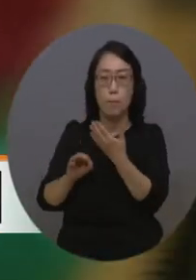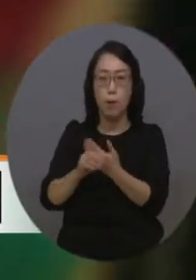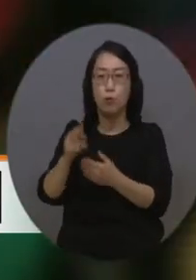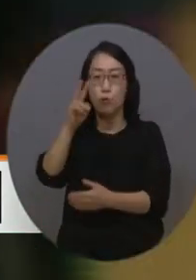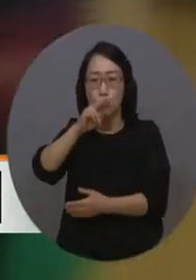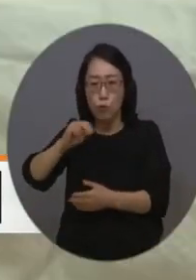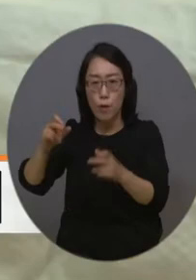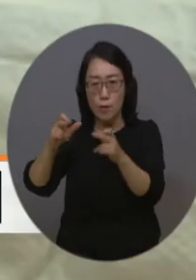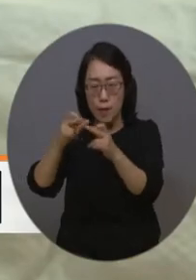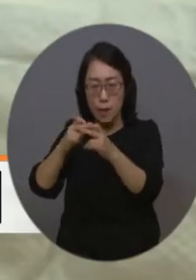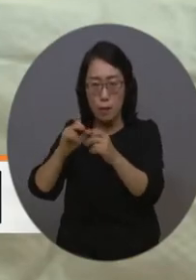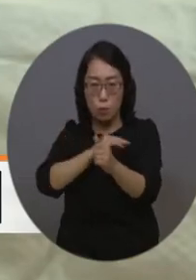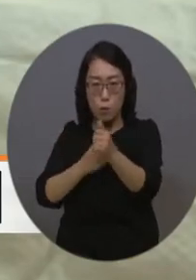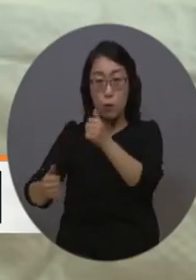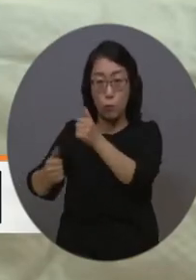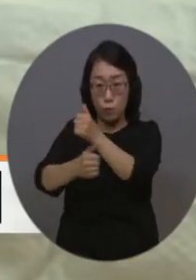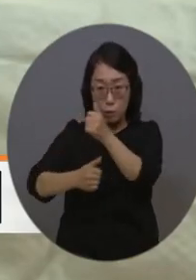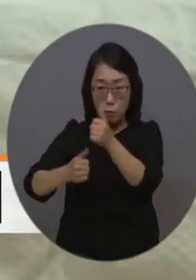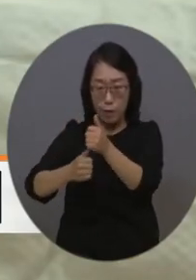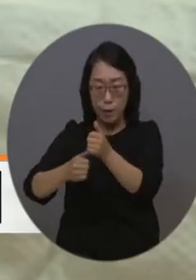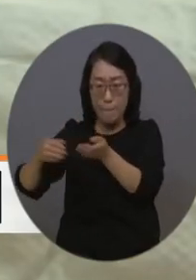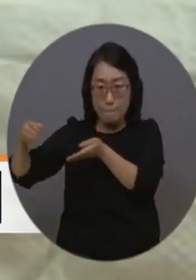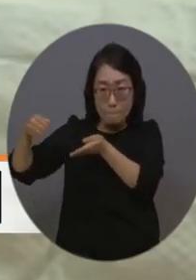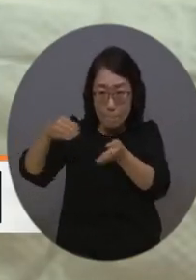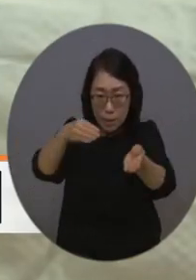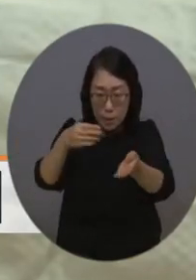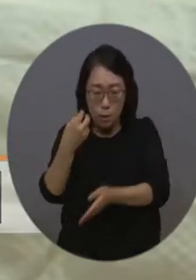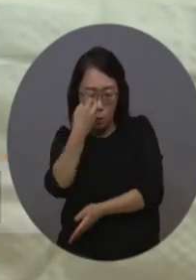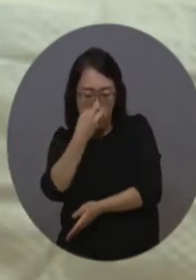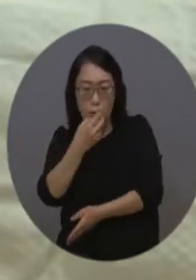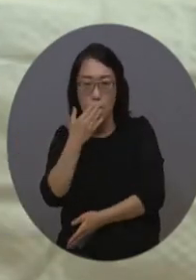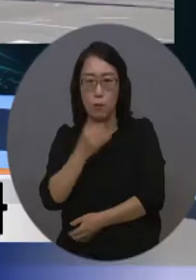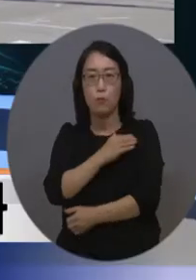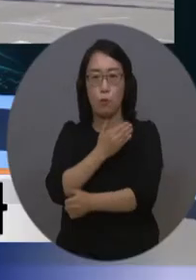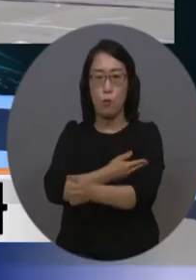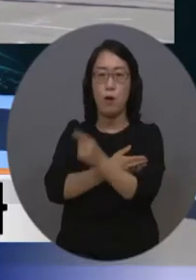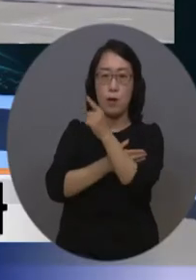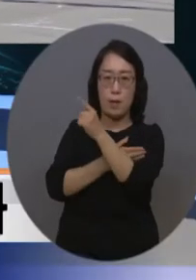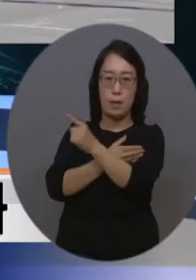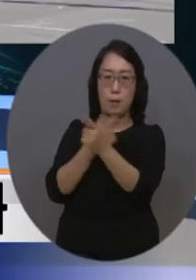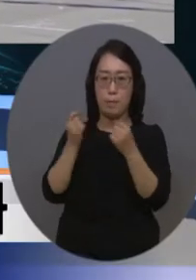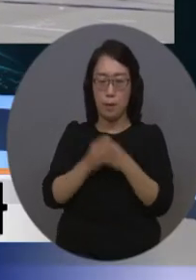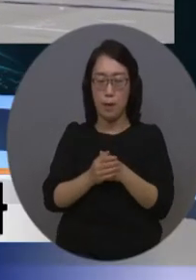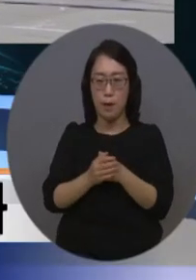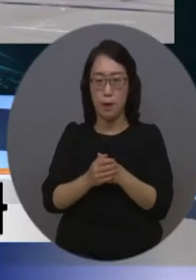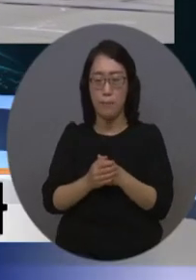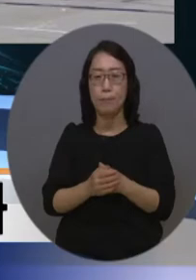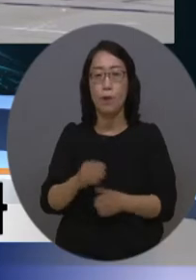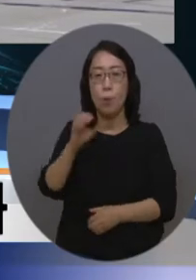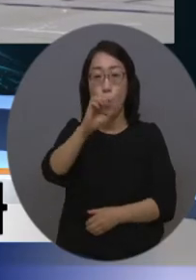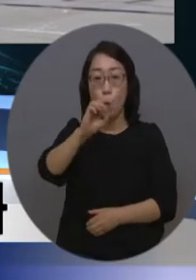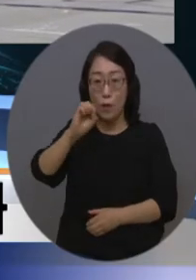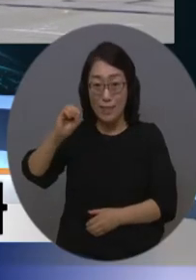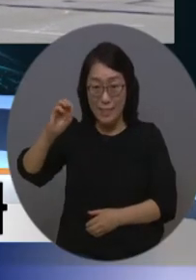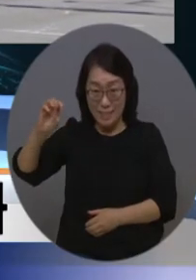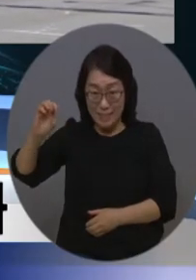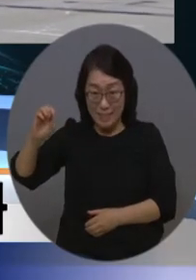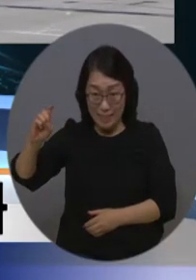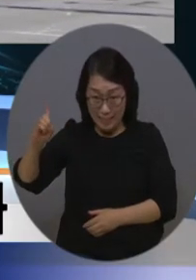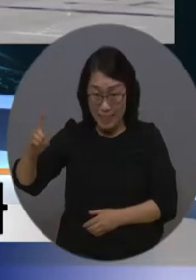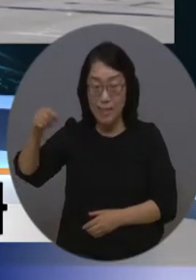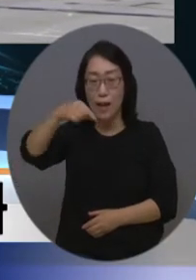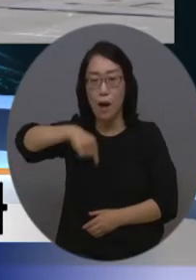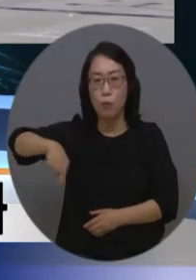유엔 장애인권리위원회가 직권조사를 할 수 있는 권한입니다. OECD 회원국 가운데 우리나라는